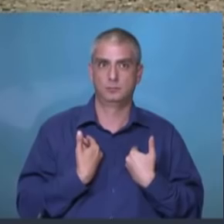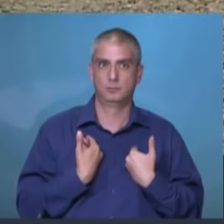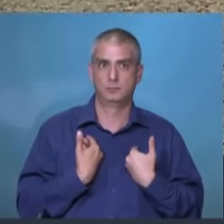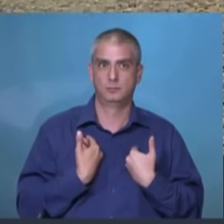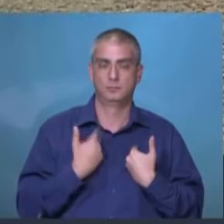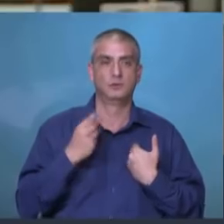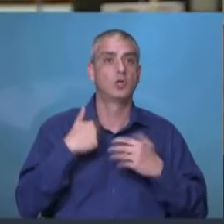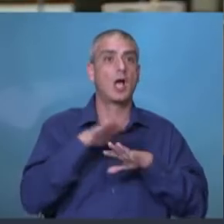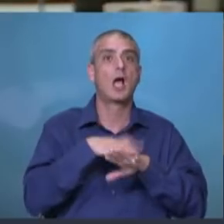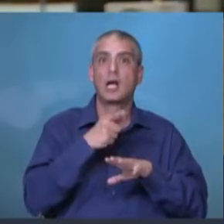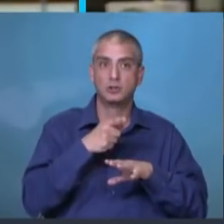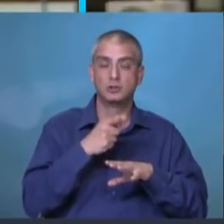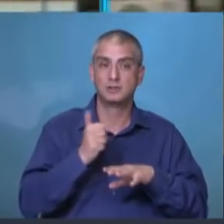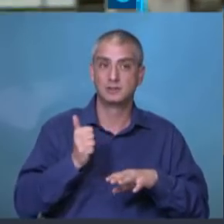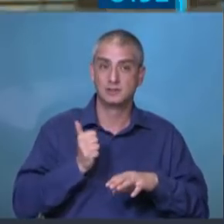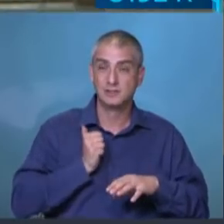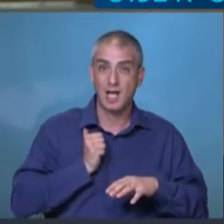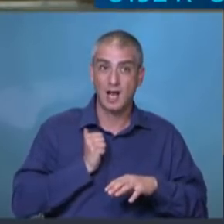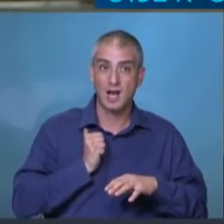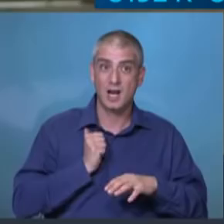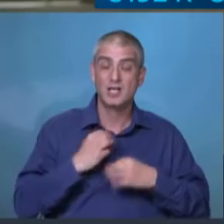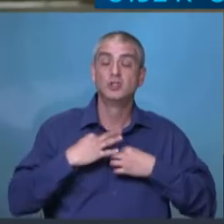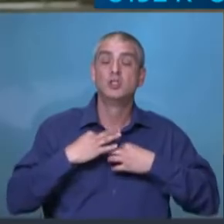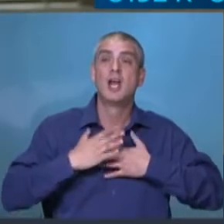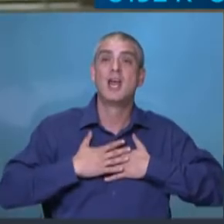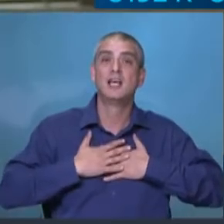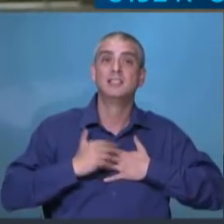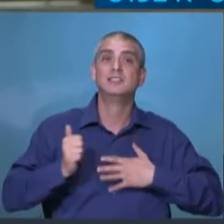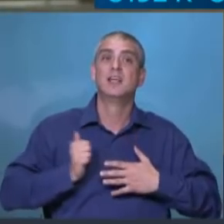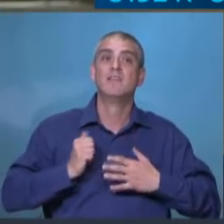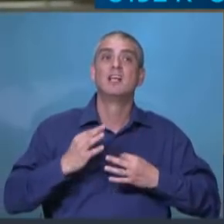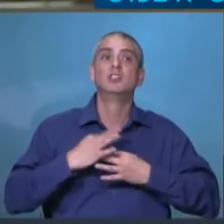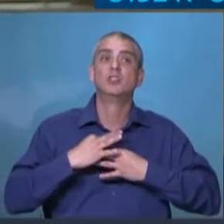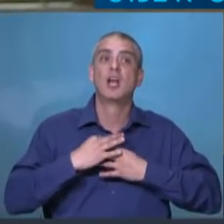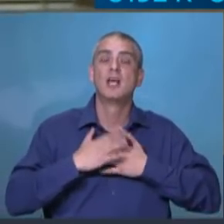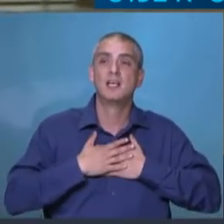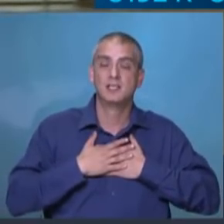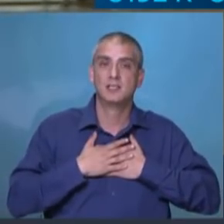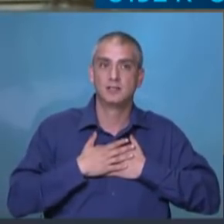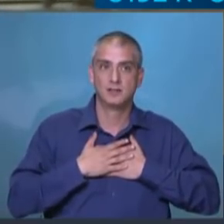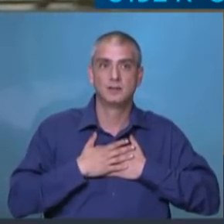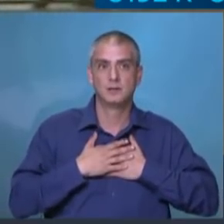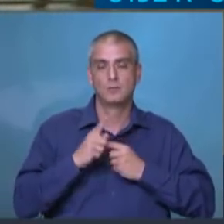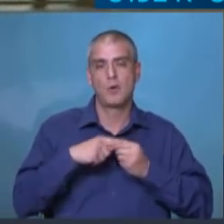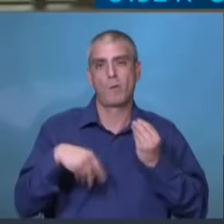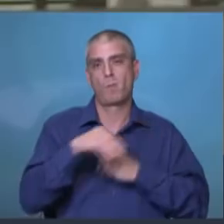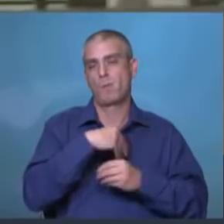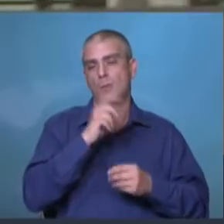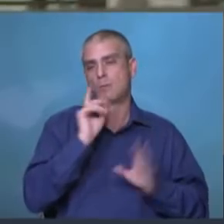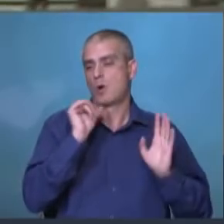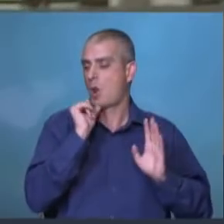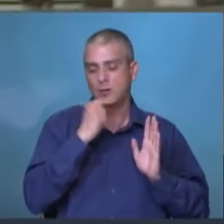יש הרגשה שצהל שלי, הצבא שלי, מטייח את הקרב הזה, לא